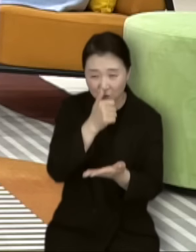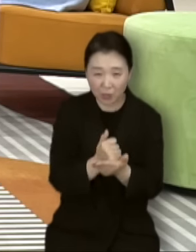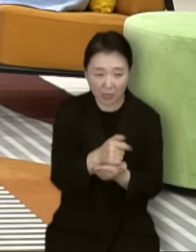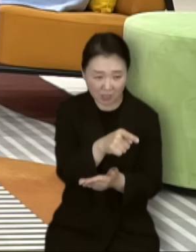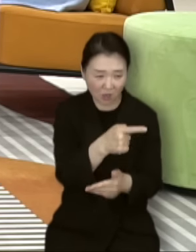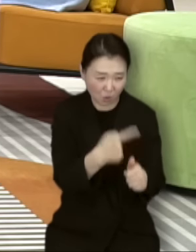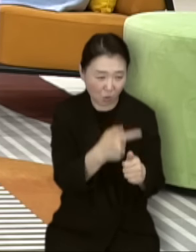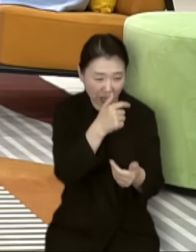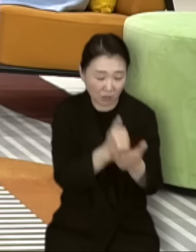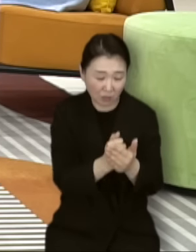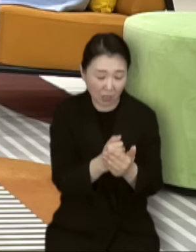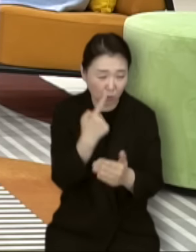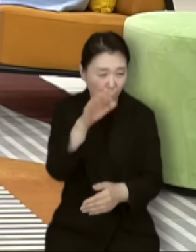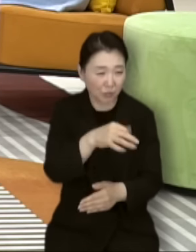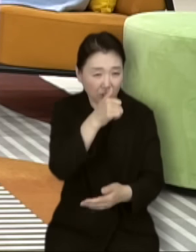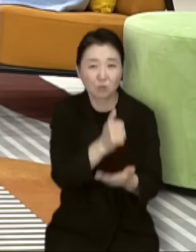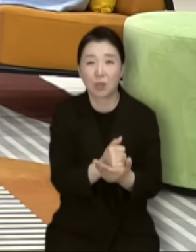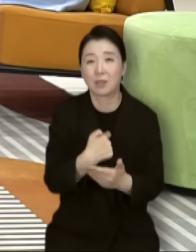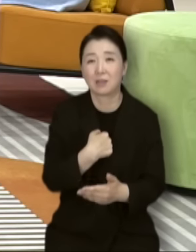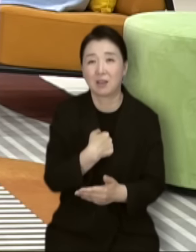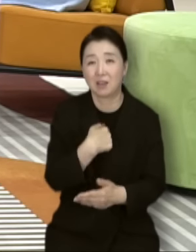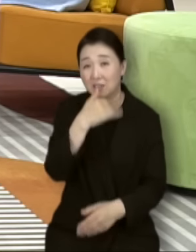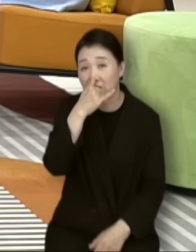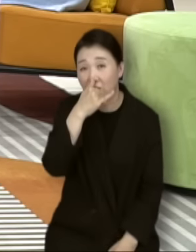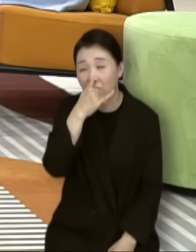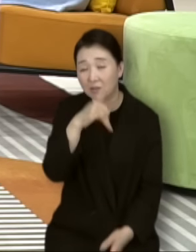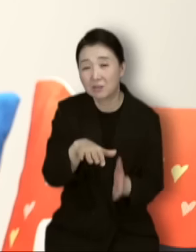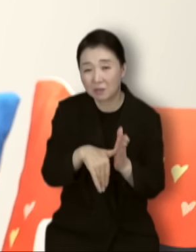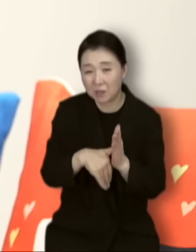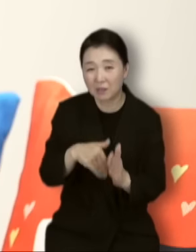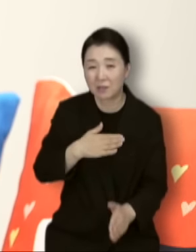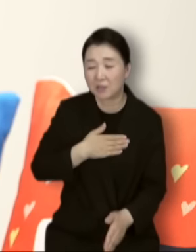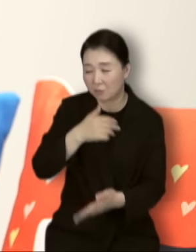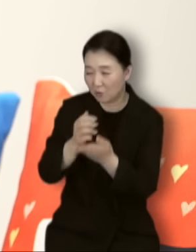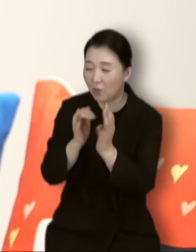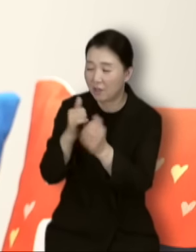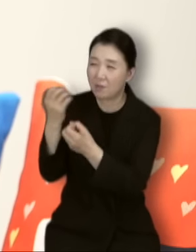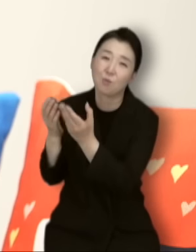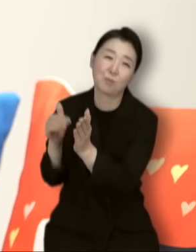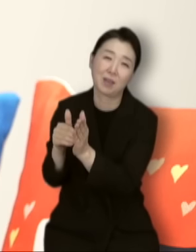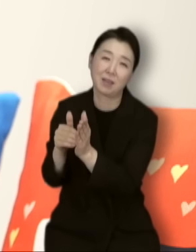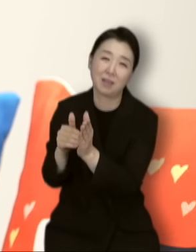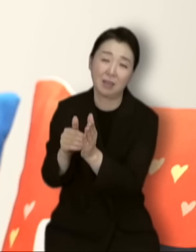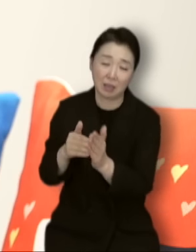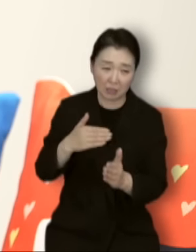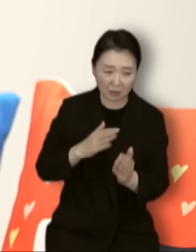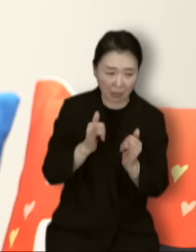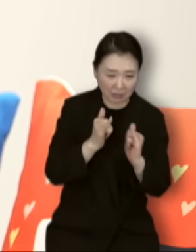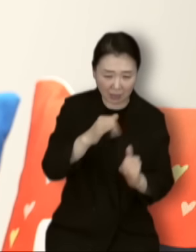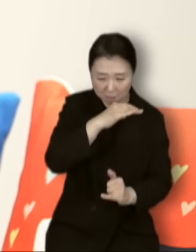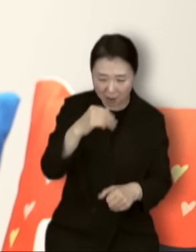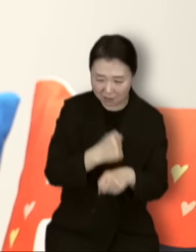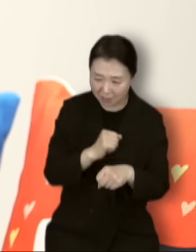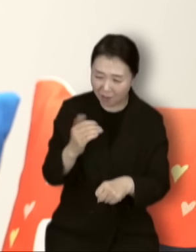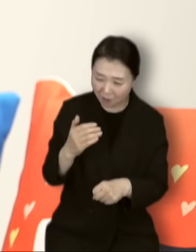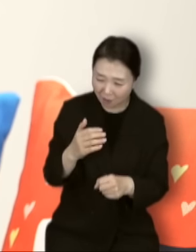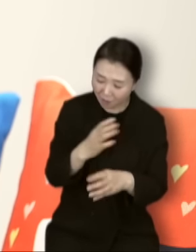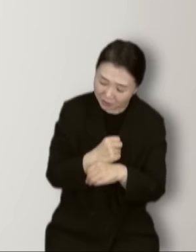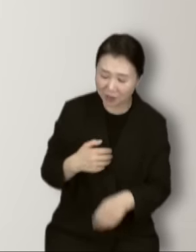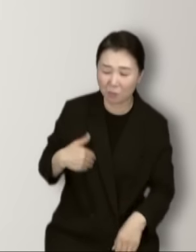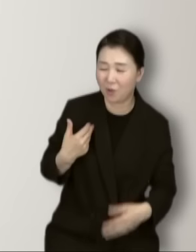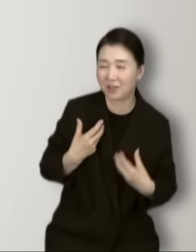욕한 죄 속으로 없신 여인제 뭐 이런 것들이 좀 있을 때마다 저는 진짜 죄인이에요 저는 언제 인간 될지